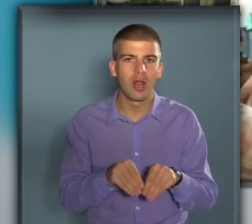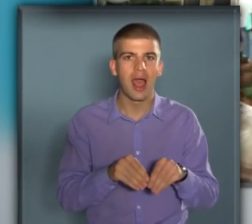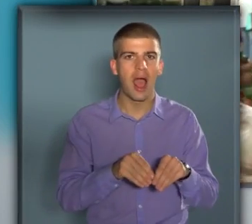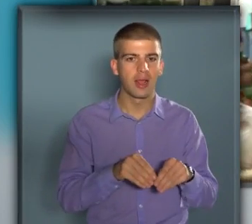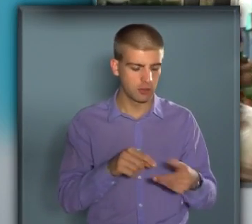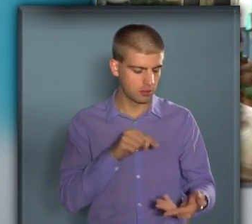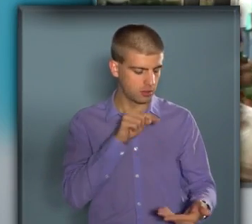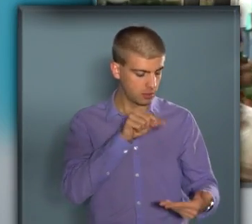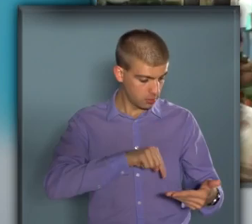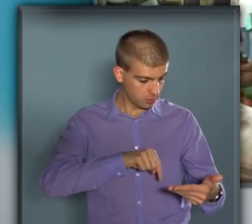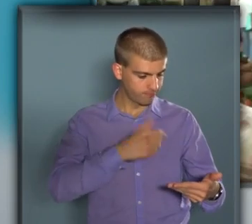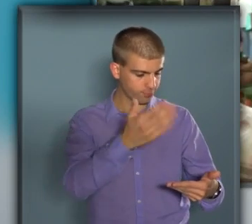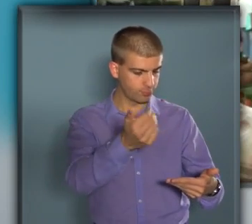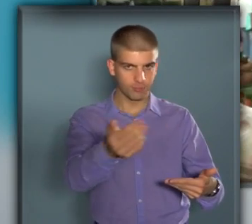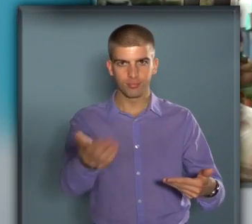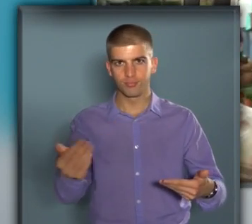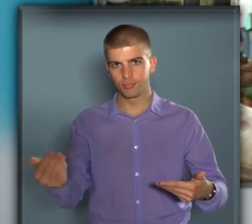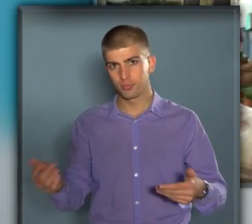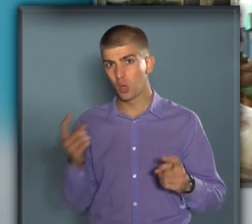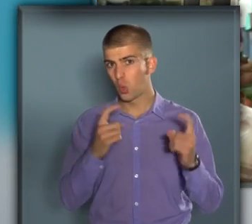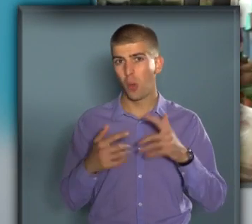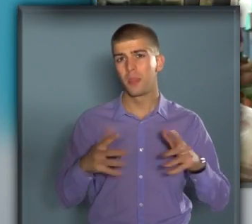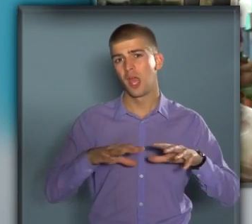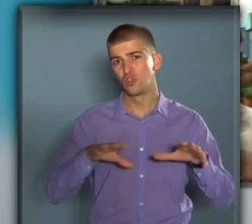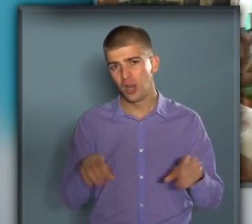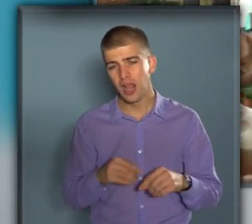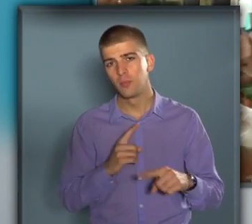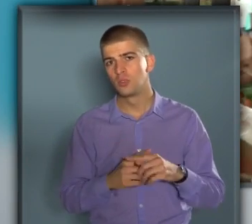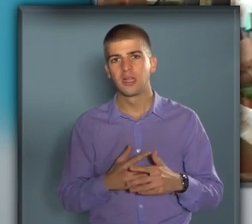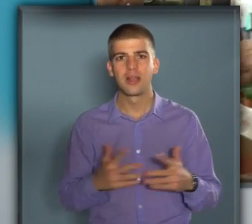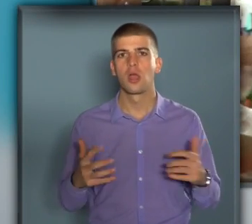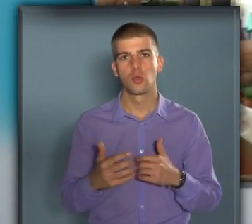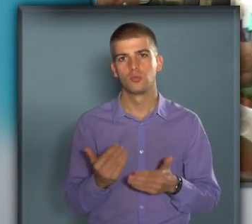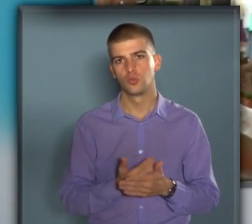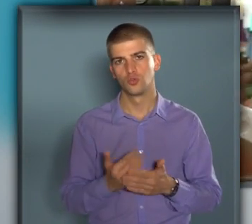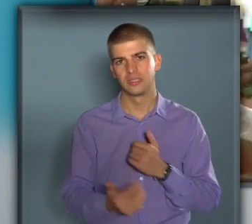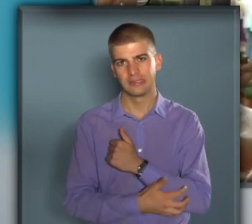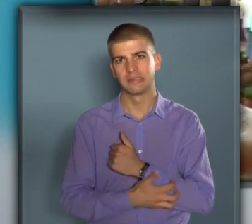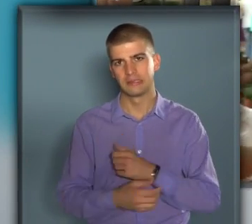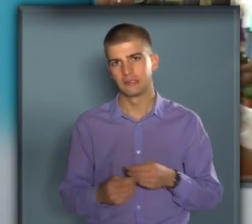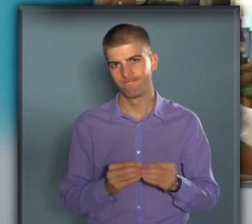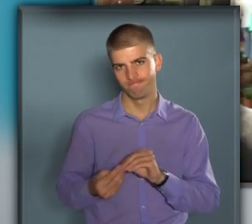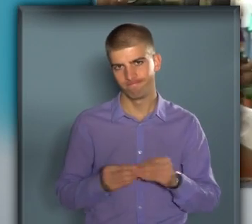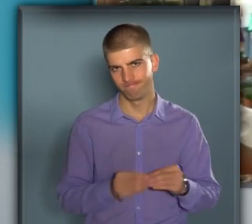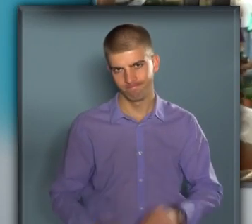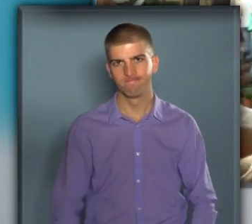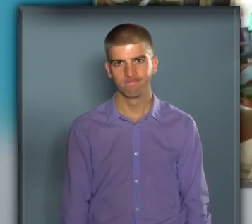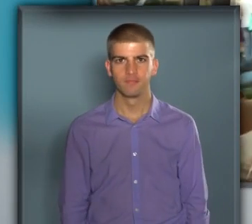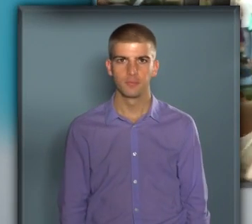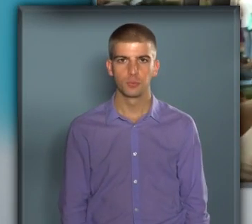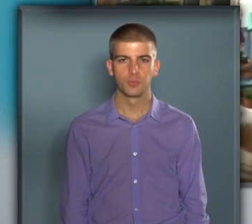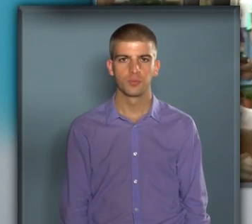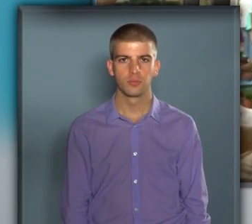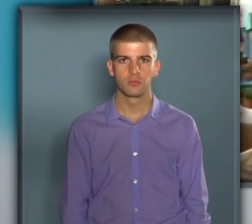család tulajdonképpen, és ők kapják ezt meg. Gondolom, ők a nagycsaládosok és a legjobban rászoruló. Terveznek-e